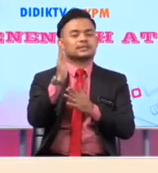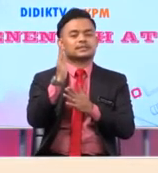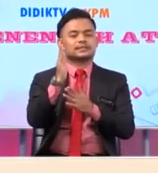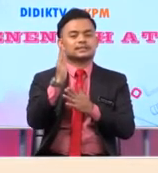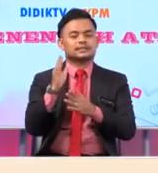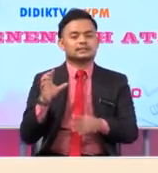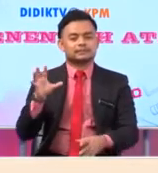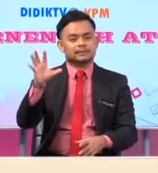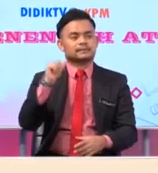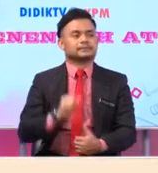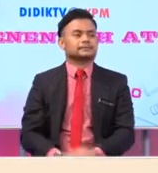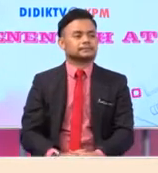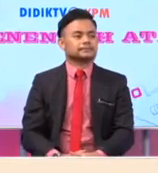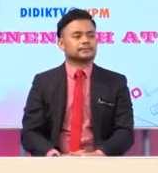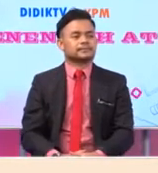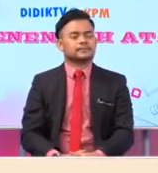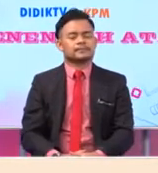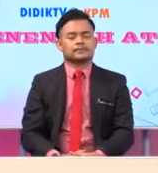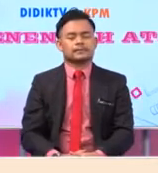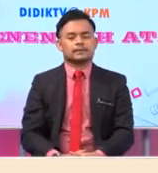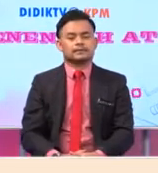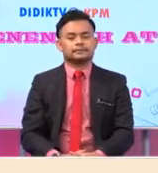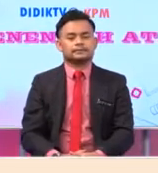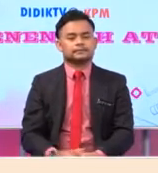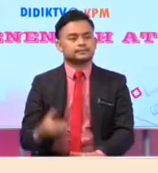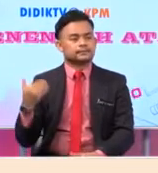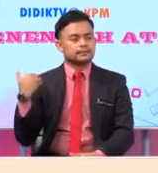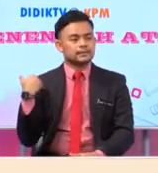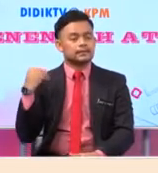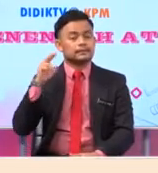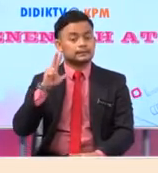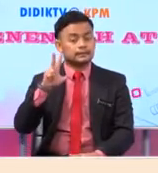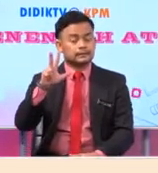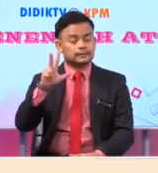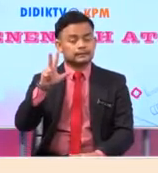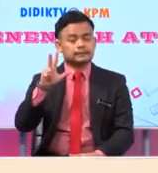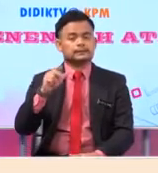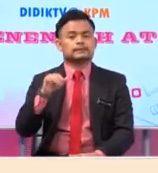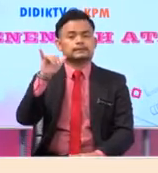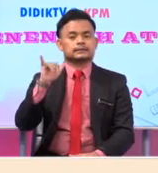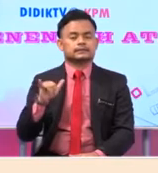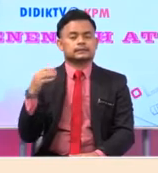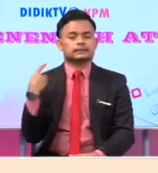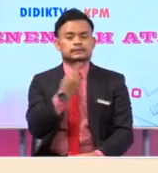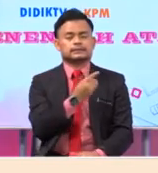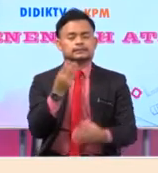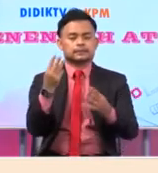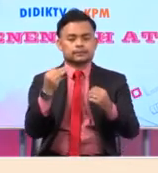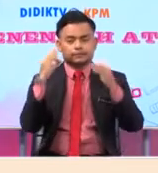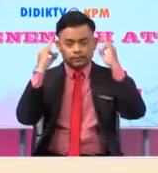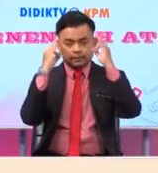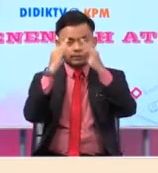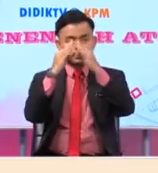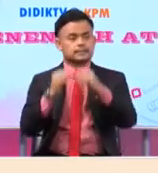oke pagi soalnya lagi gempa tadi ada tiga perkara yang kita nama fokus yaitu yang pertama penanggulang Moore